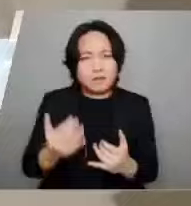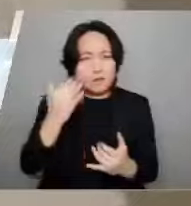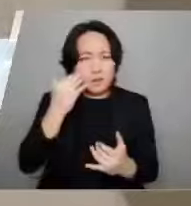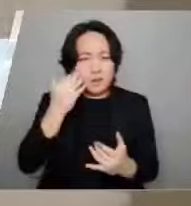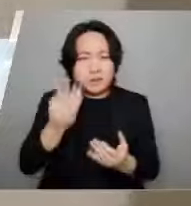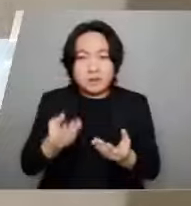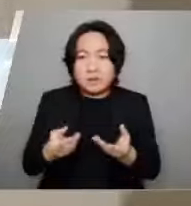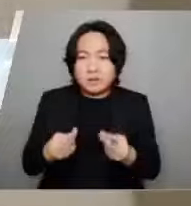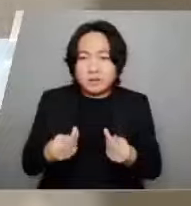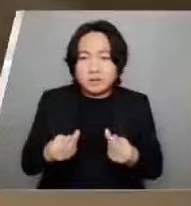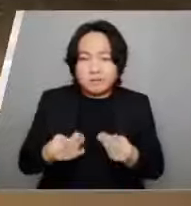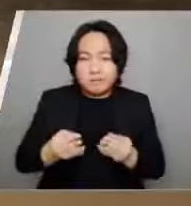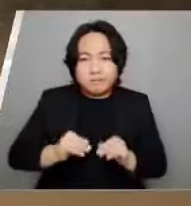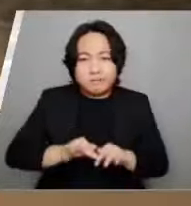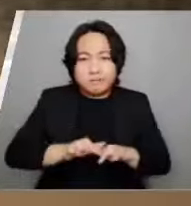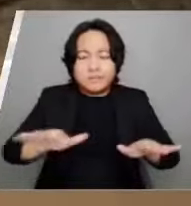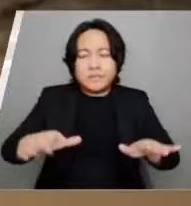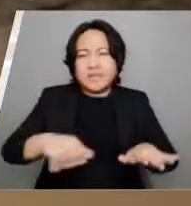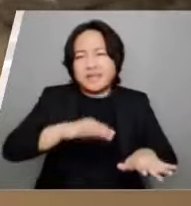at mga basura.